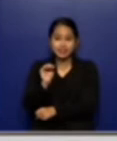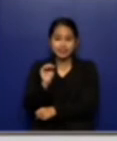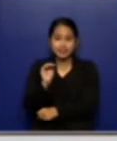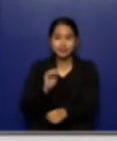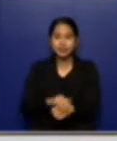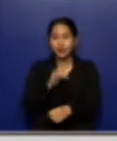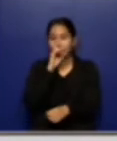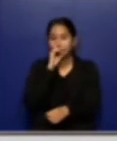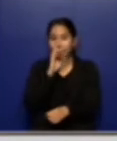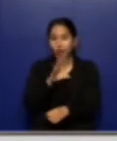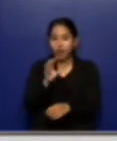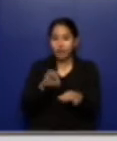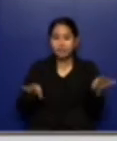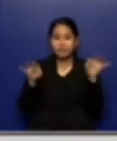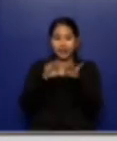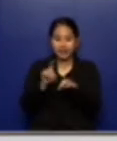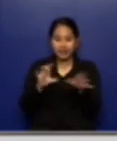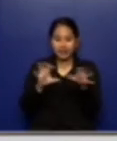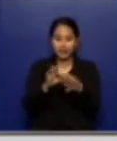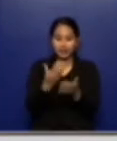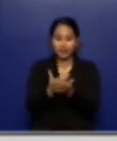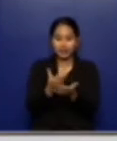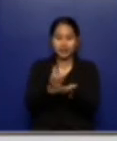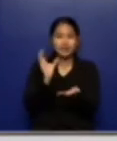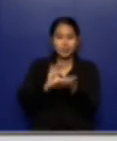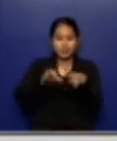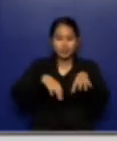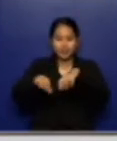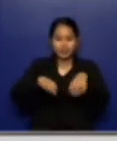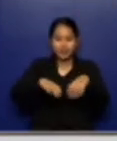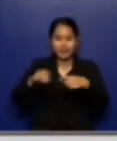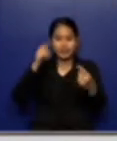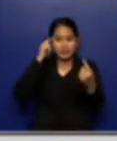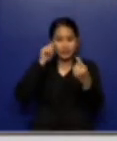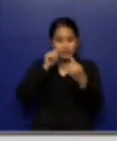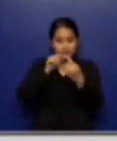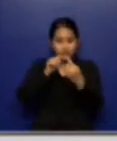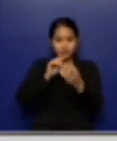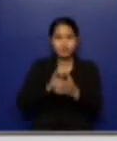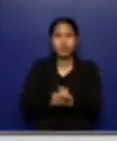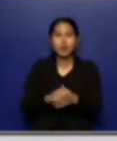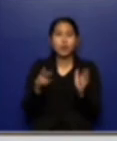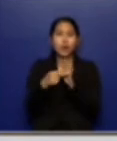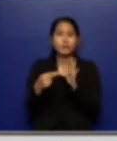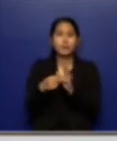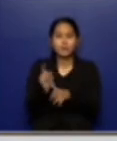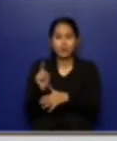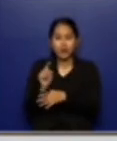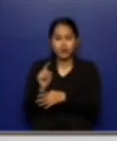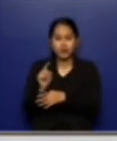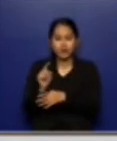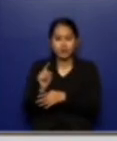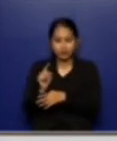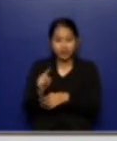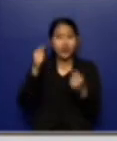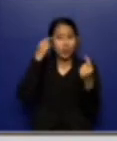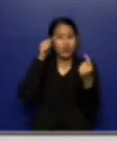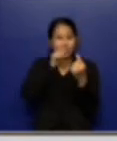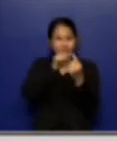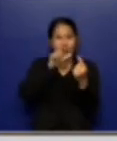ได้เน้นในการจัดงบประมาณโดยมุ่งผลสัมฤทธิ์หรือเรียกว่ายึดวัตถุประสง